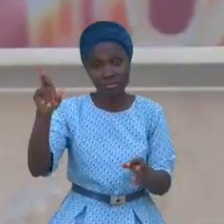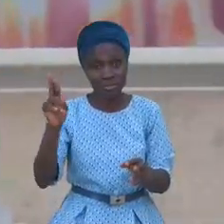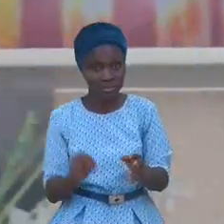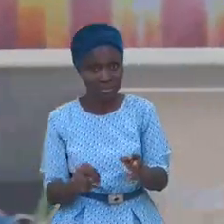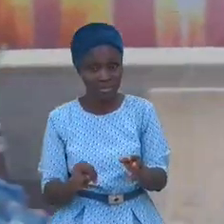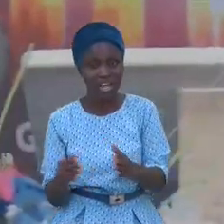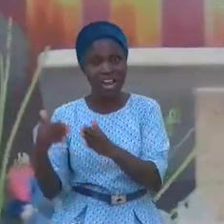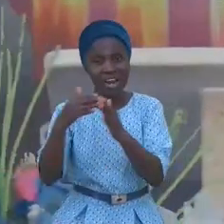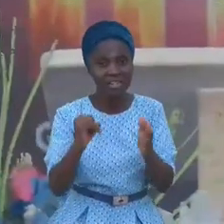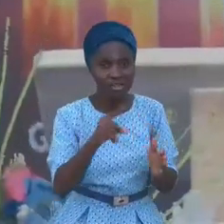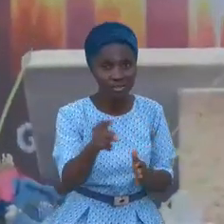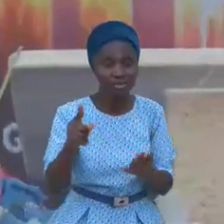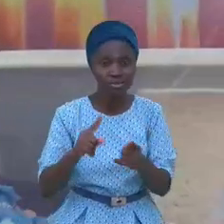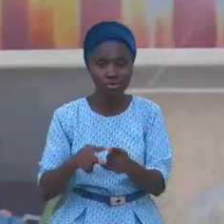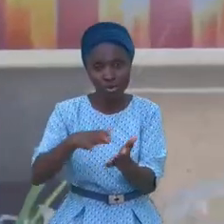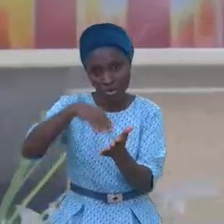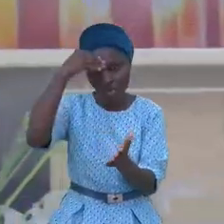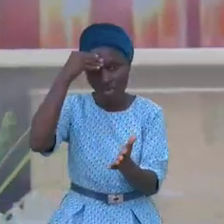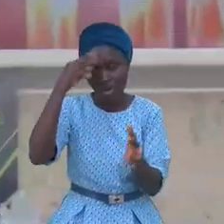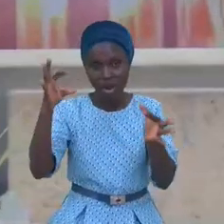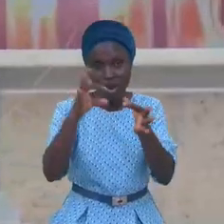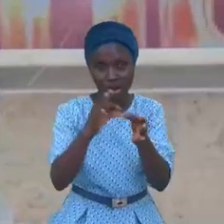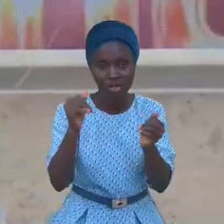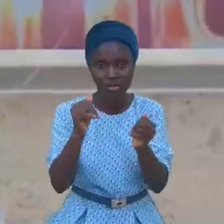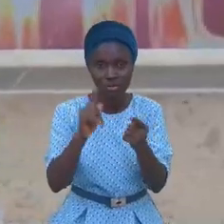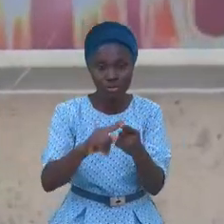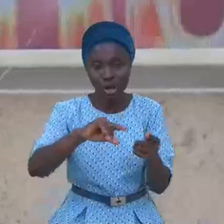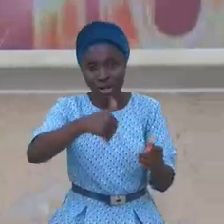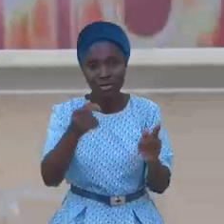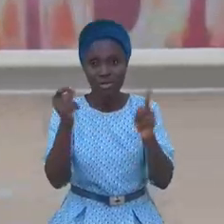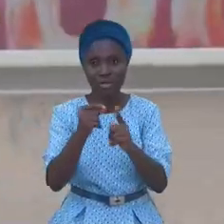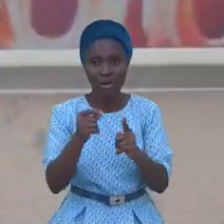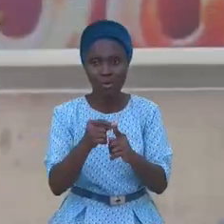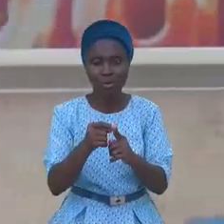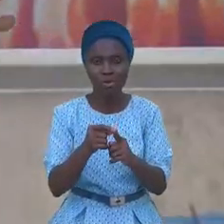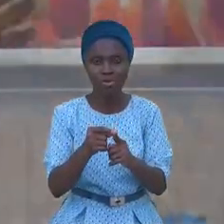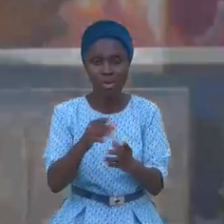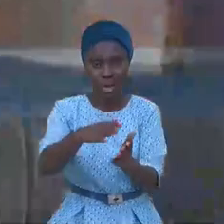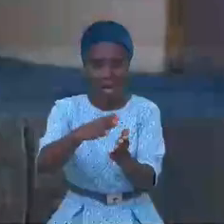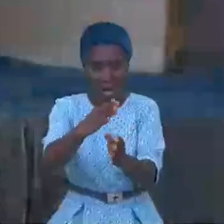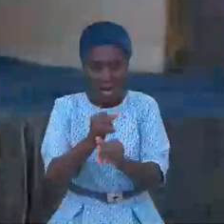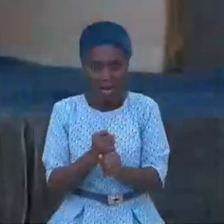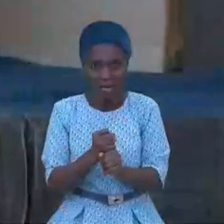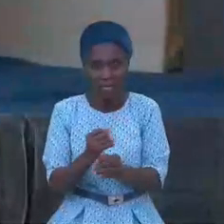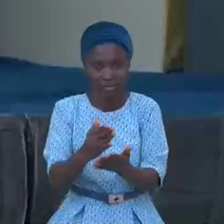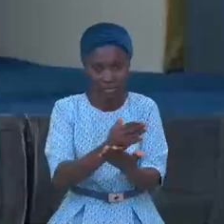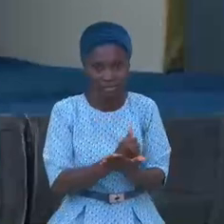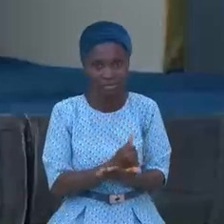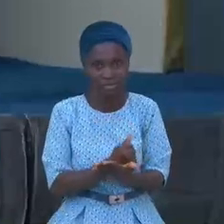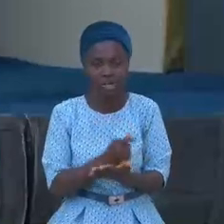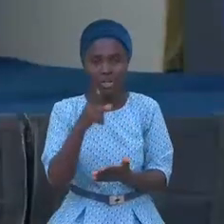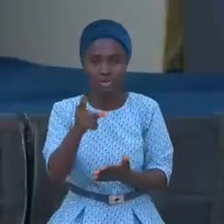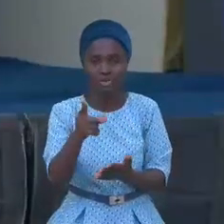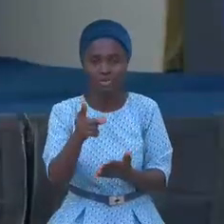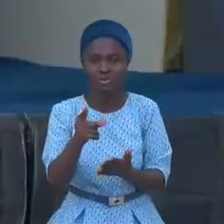à apprendre est connecté à notre mot gagner. Tu soupires, tu ne